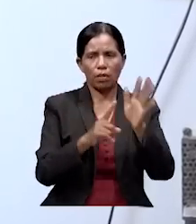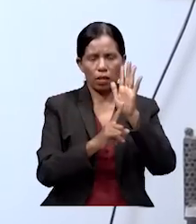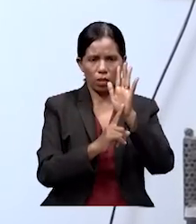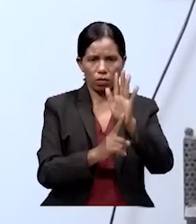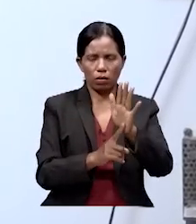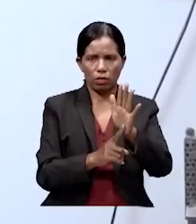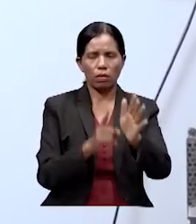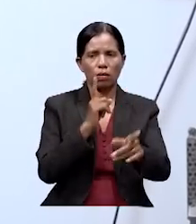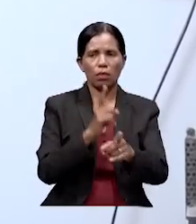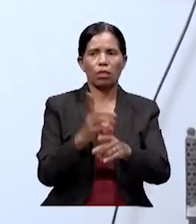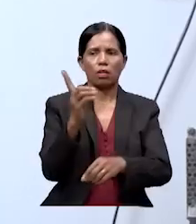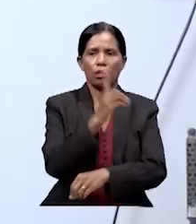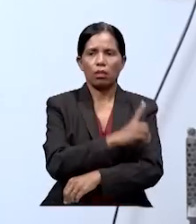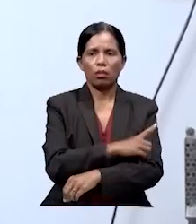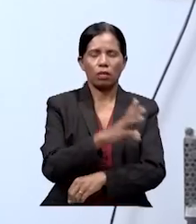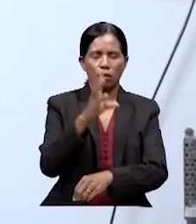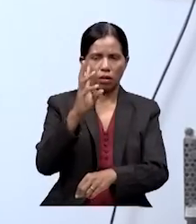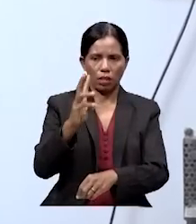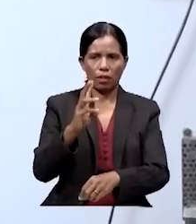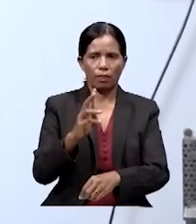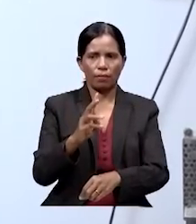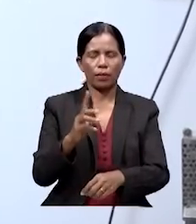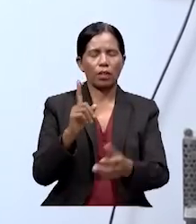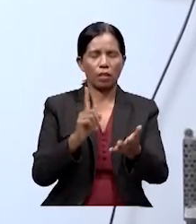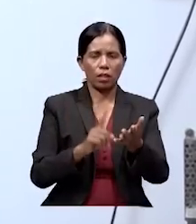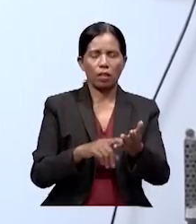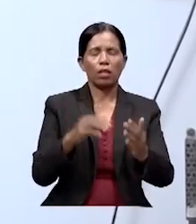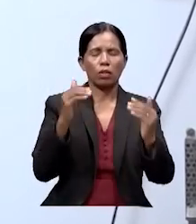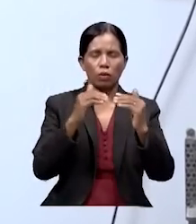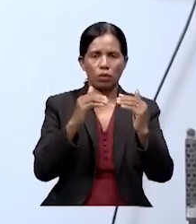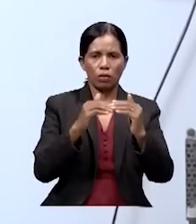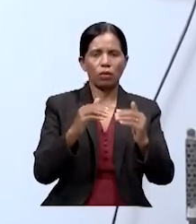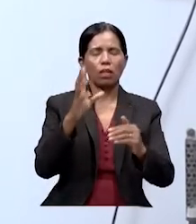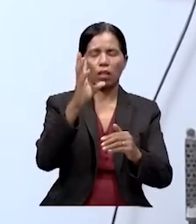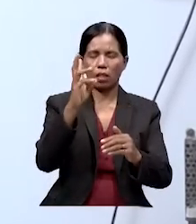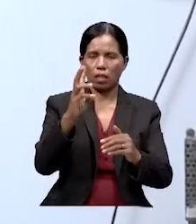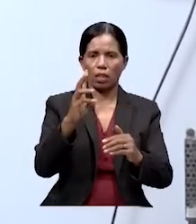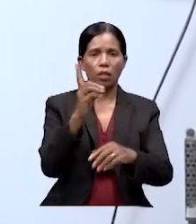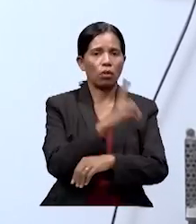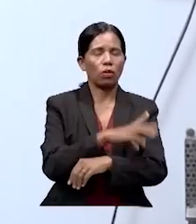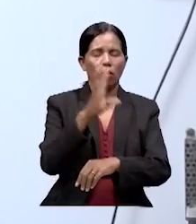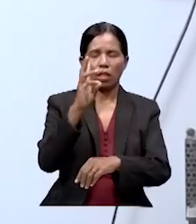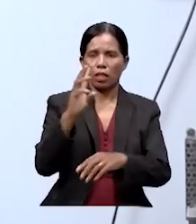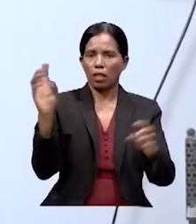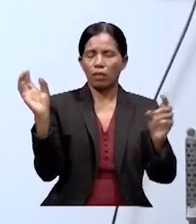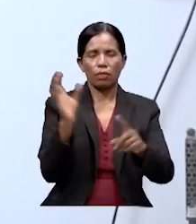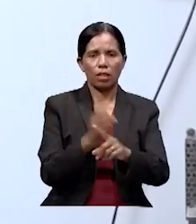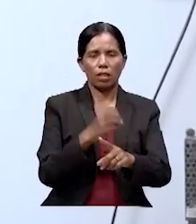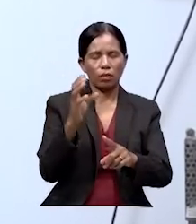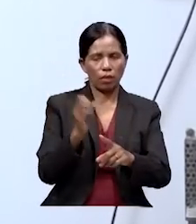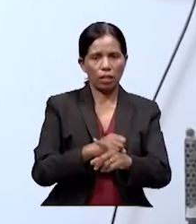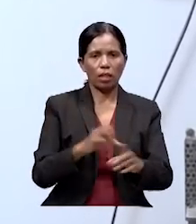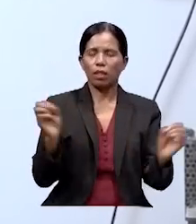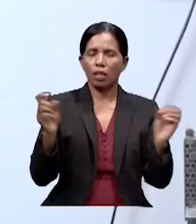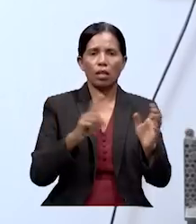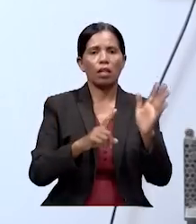ona loron ne balu plenario dalane tuir malu la tuir la iha justifikasi irene be